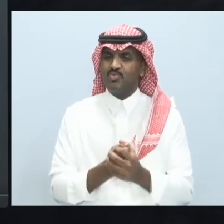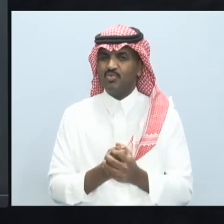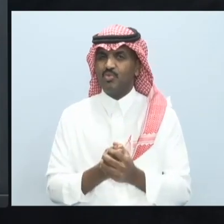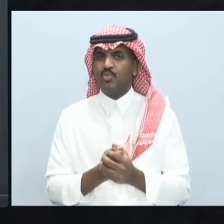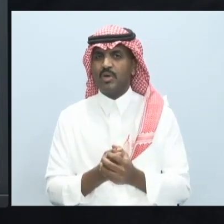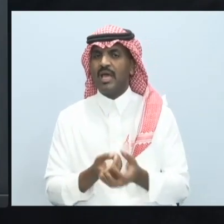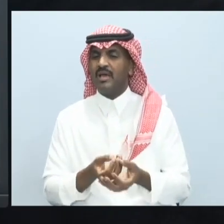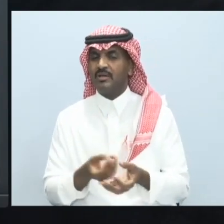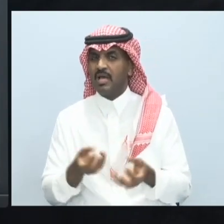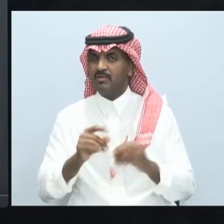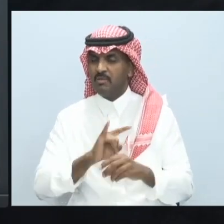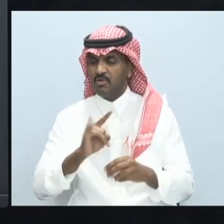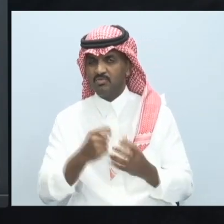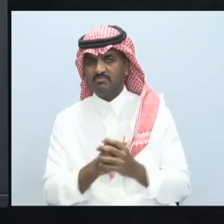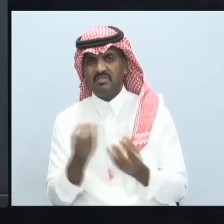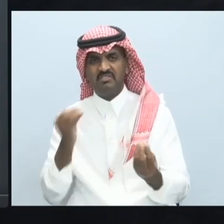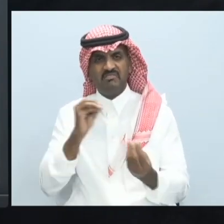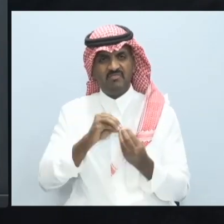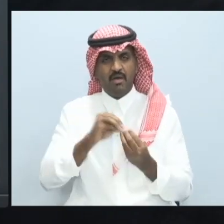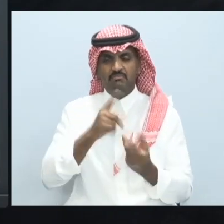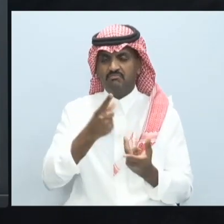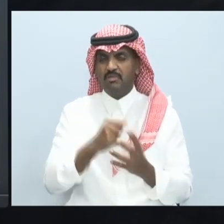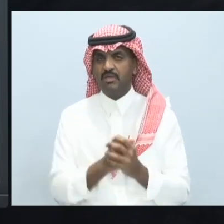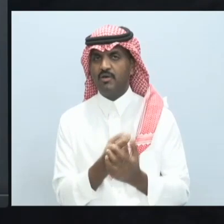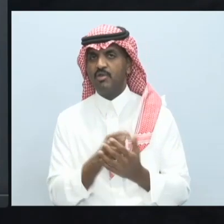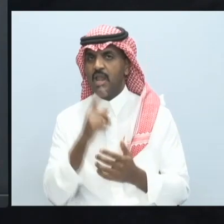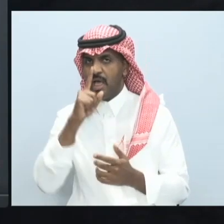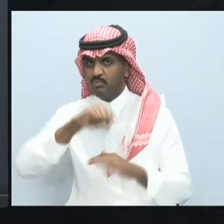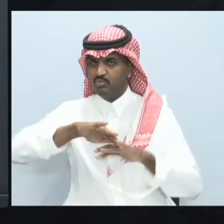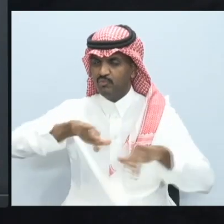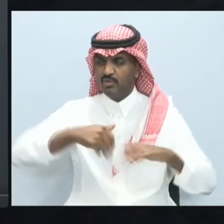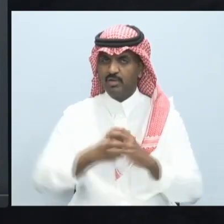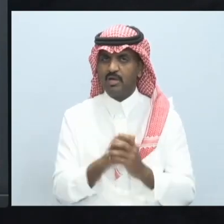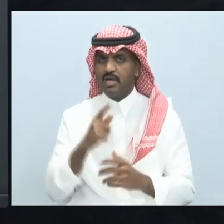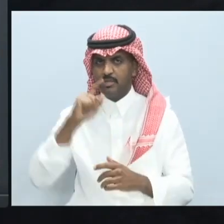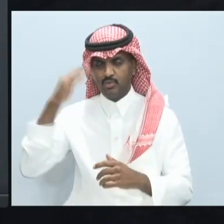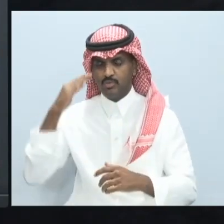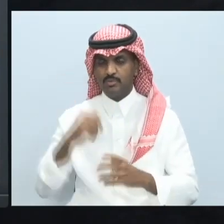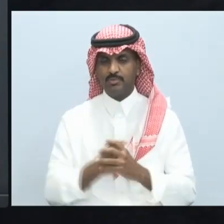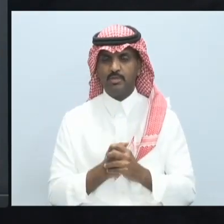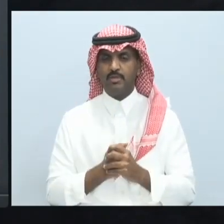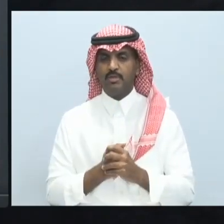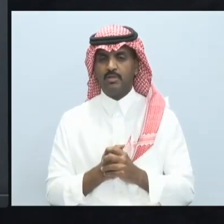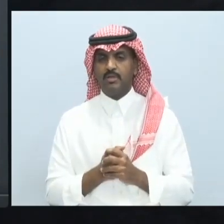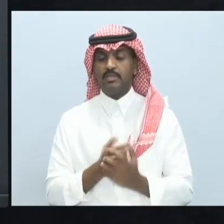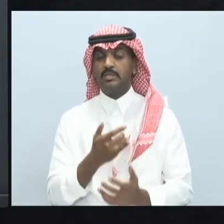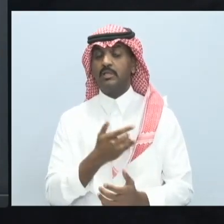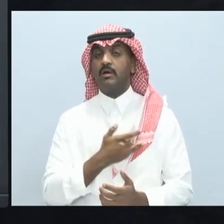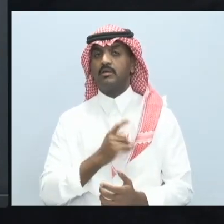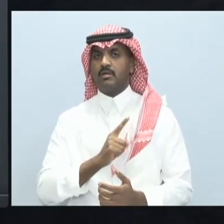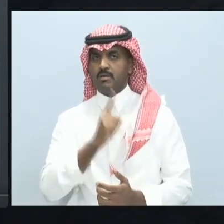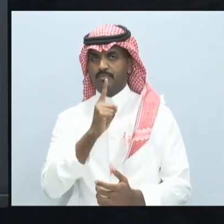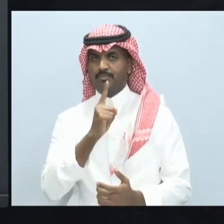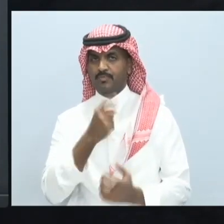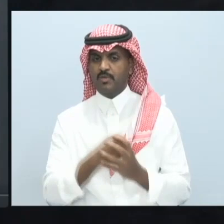الامر ولم يكن بد من فرقه فان الزوج والزوجه على كل منهما ان يتقي الله جل وعلا